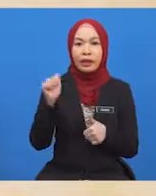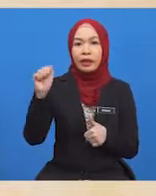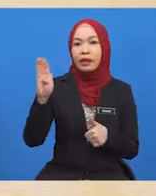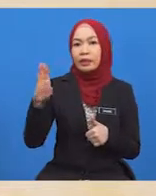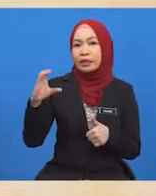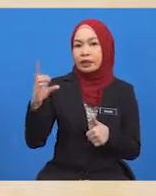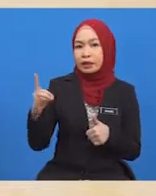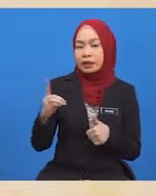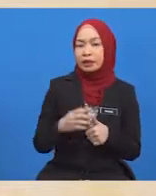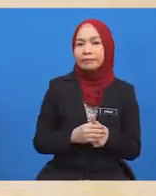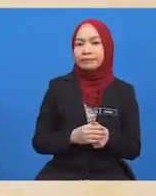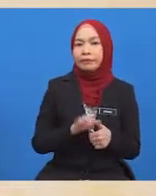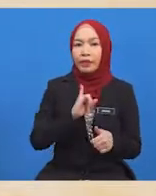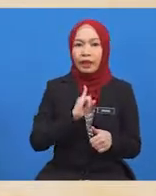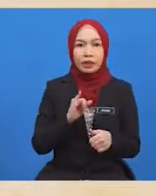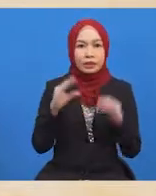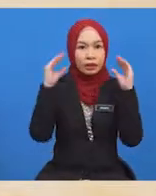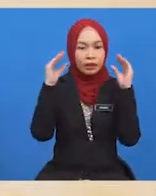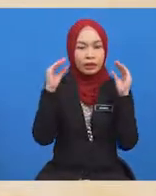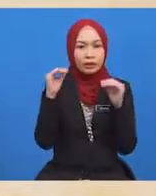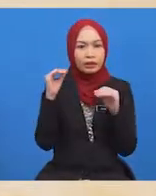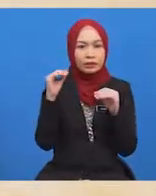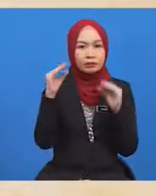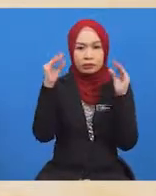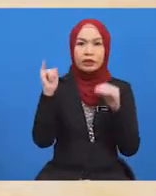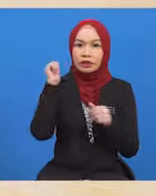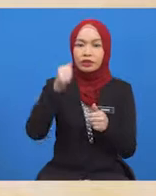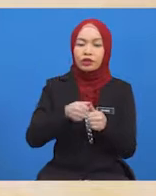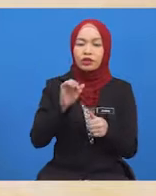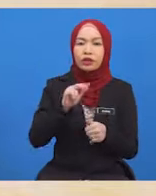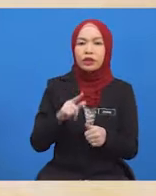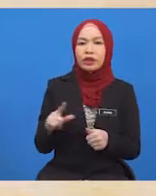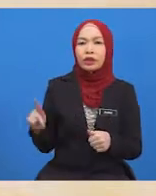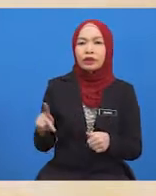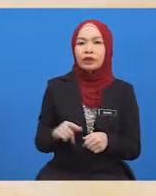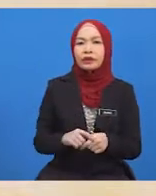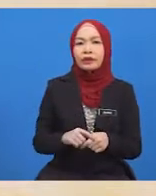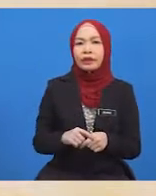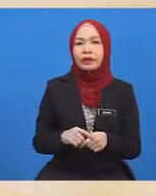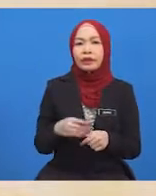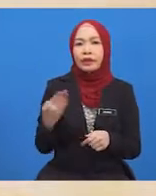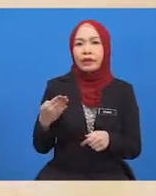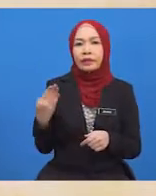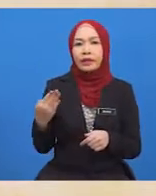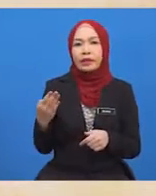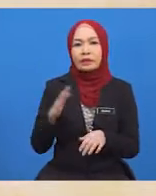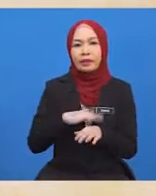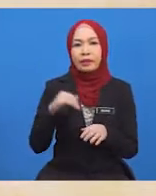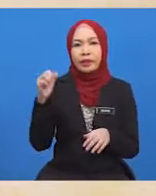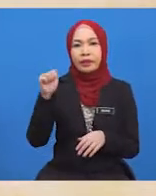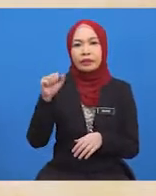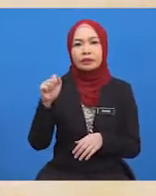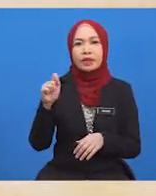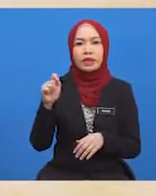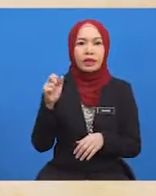Murid-murid, cikgu ingatkan lagi, nomor kepada satah mestilah satu garis lurus yang berserenjang dengan satah